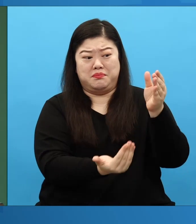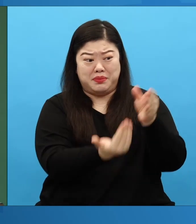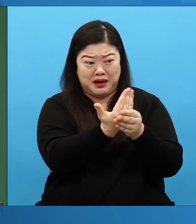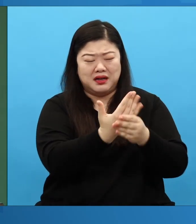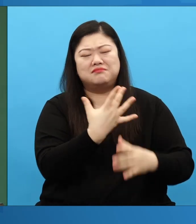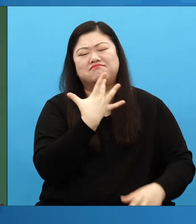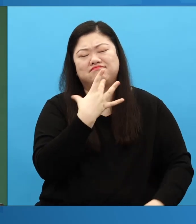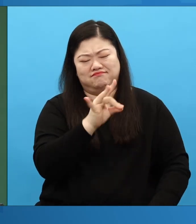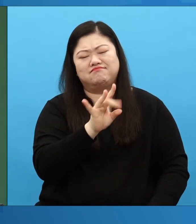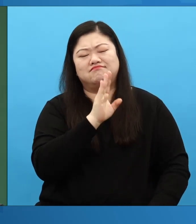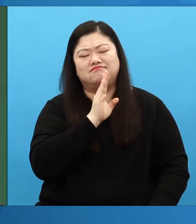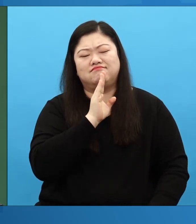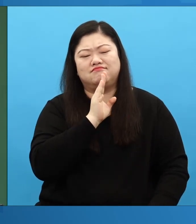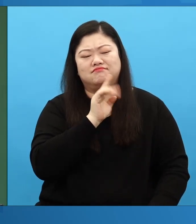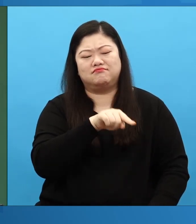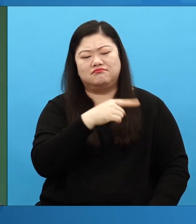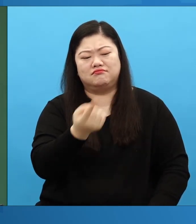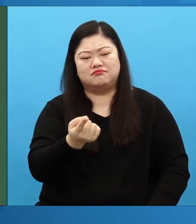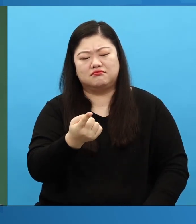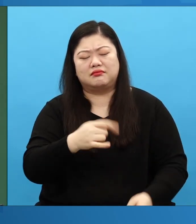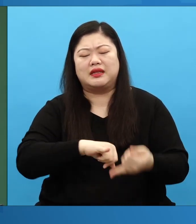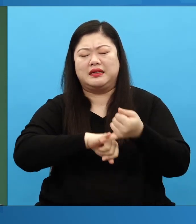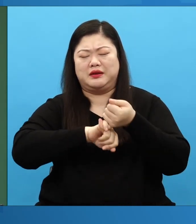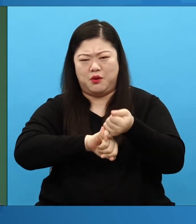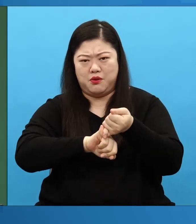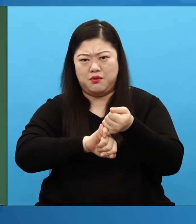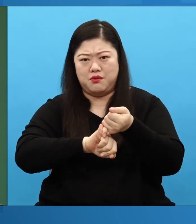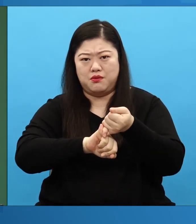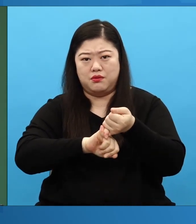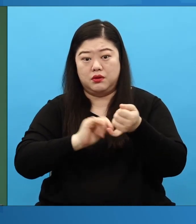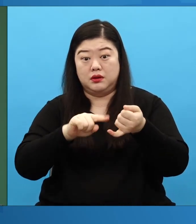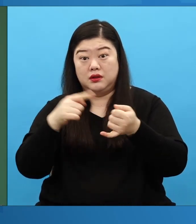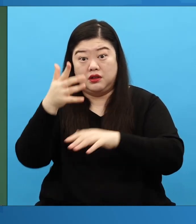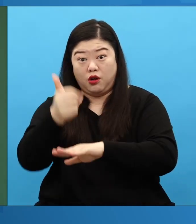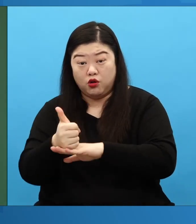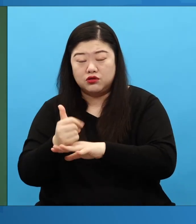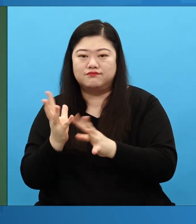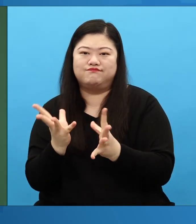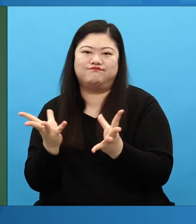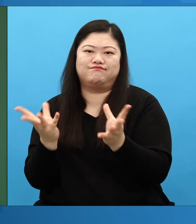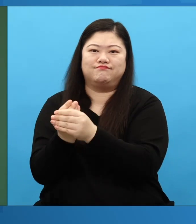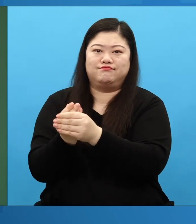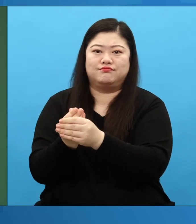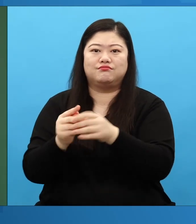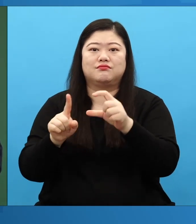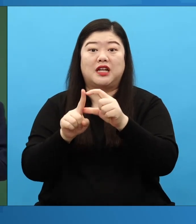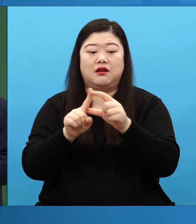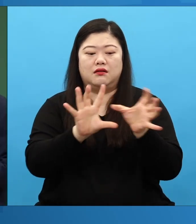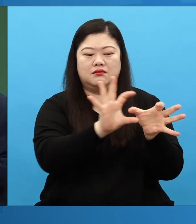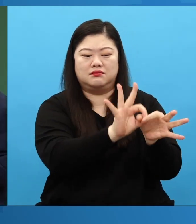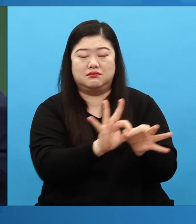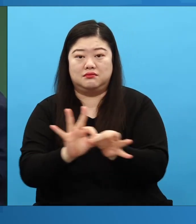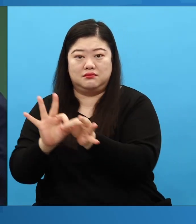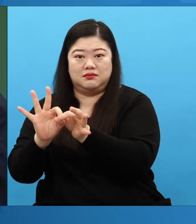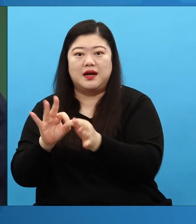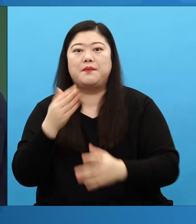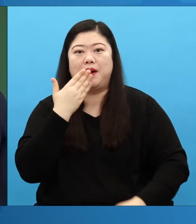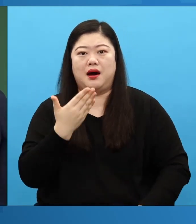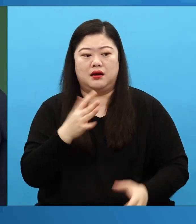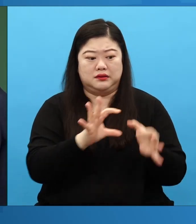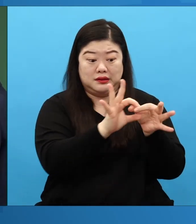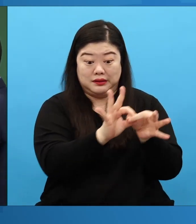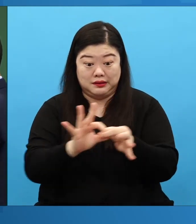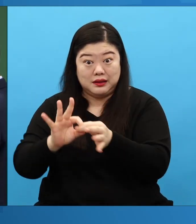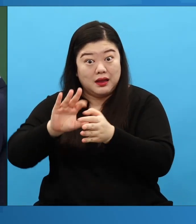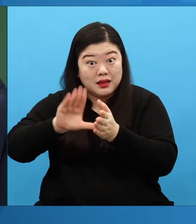Necessary. 그럼 저절로 이 절대가 보이죠. That's when you naturally see what is 이게 absolute. 25시입니다. This is what is